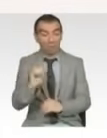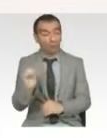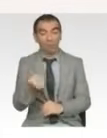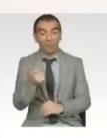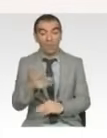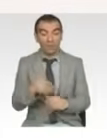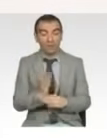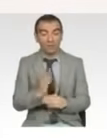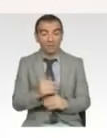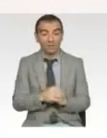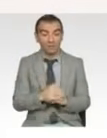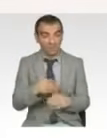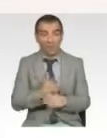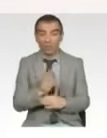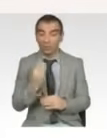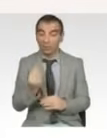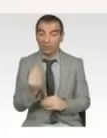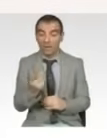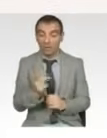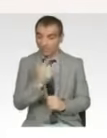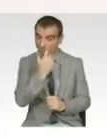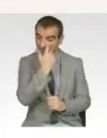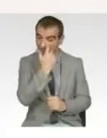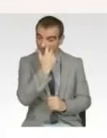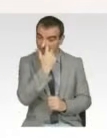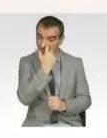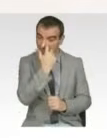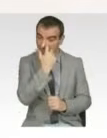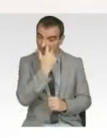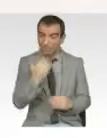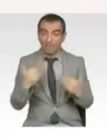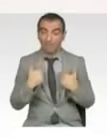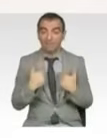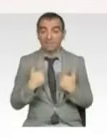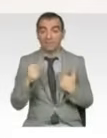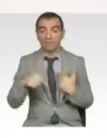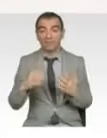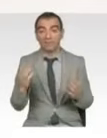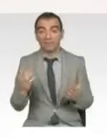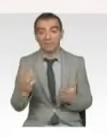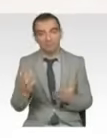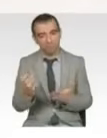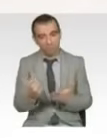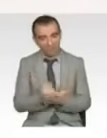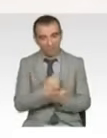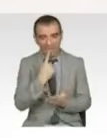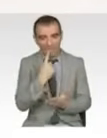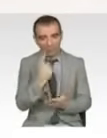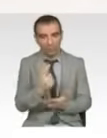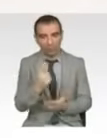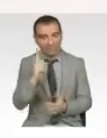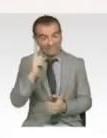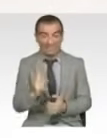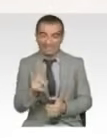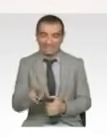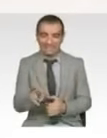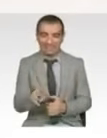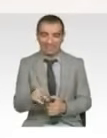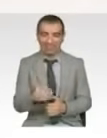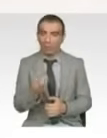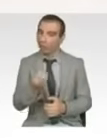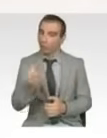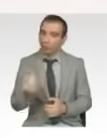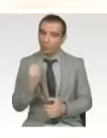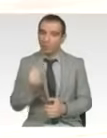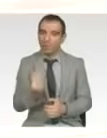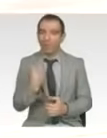Evet, çok güzel. Çok güzel. Gerçekten çok güzel. Peki biz başarılar diliyoruz. İnşallah iki gibi çok